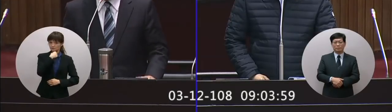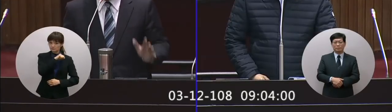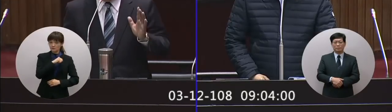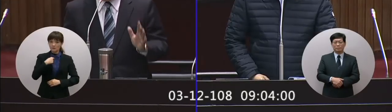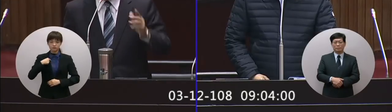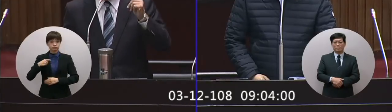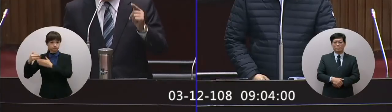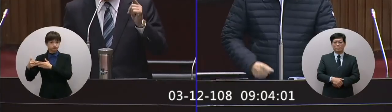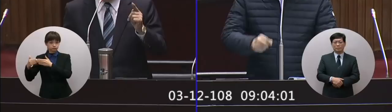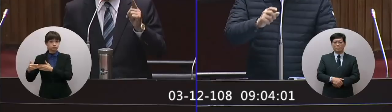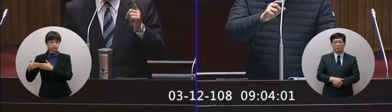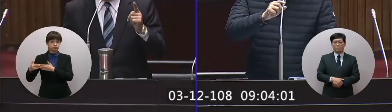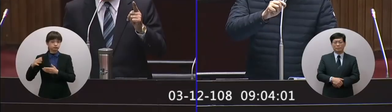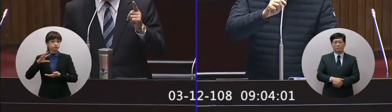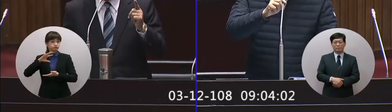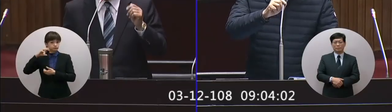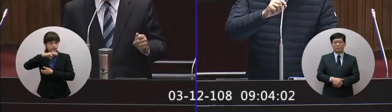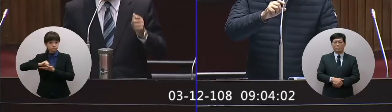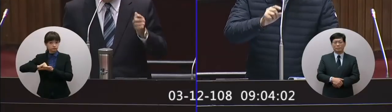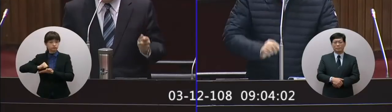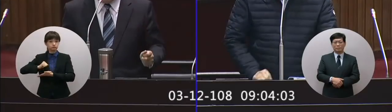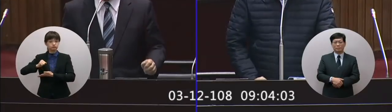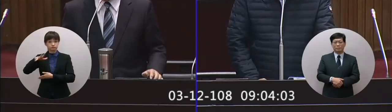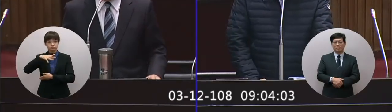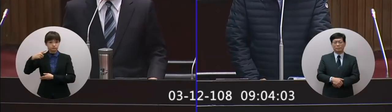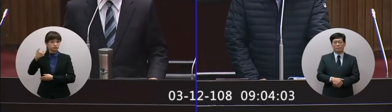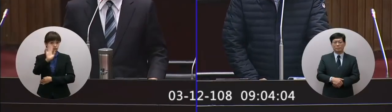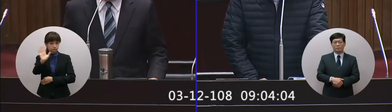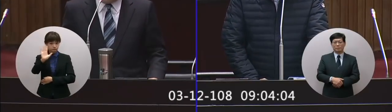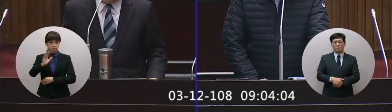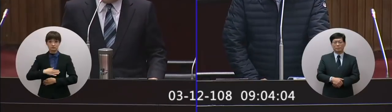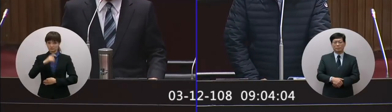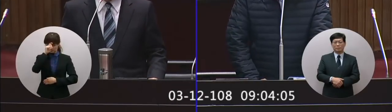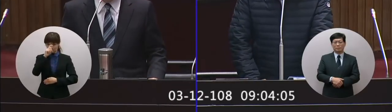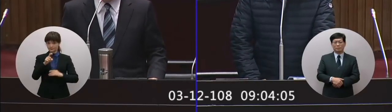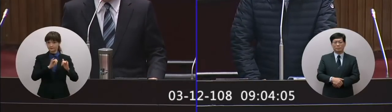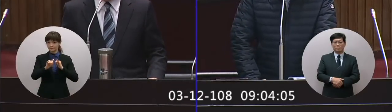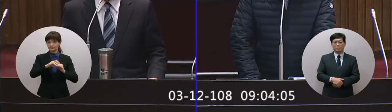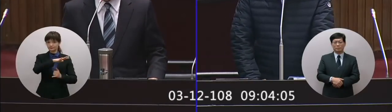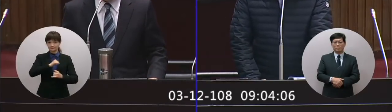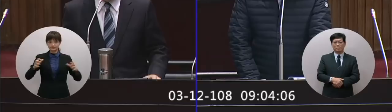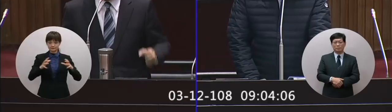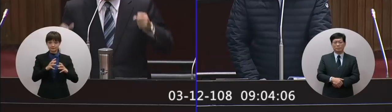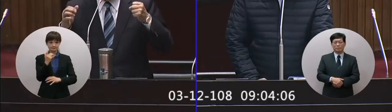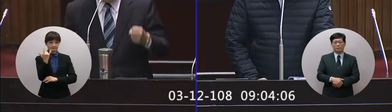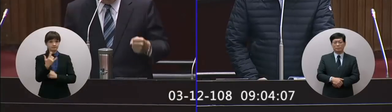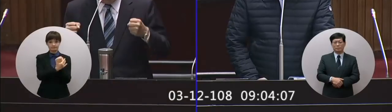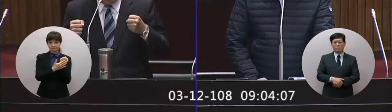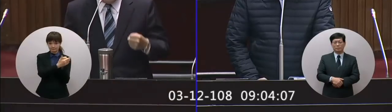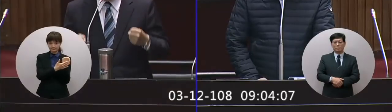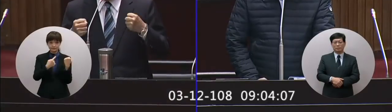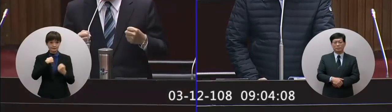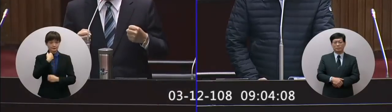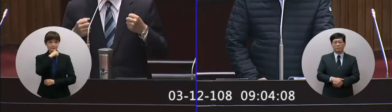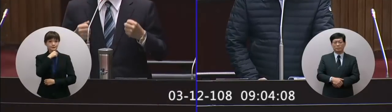并吞，不愿意被他终极统一，所以希望国人大家一起来守护主权，一起来守